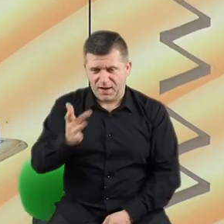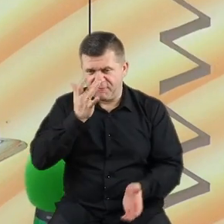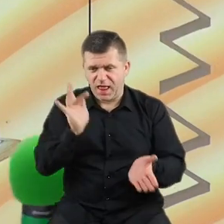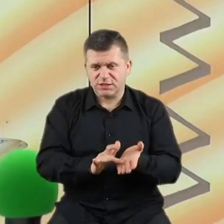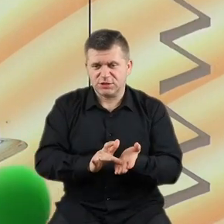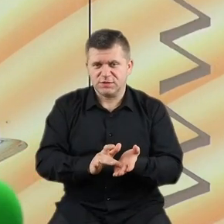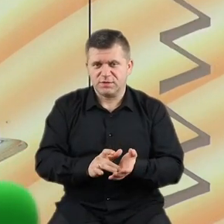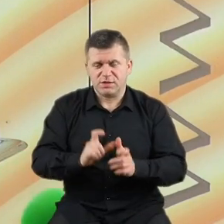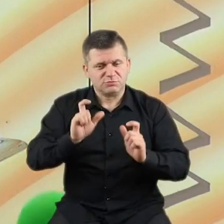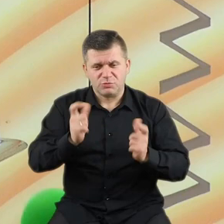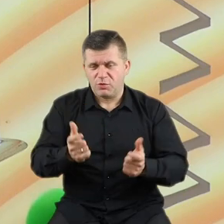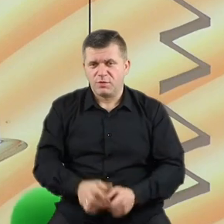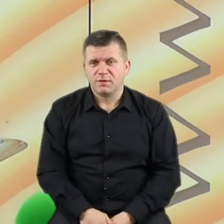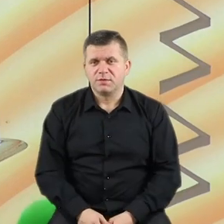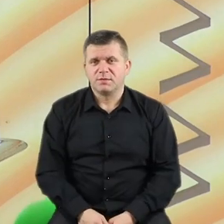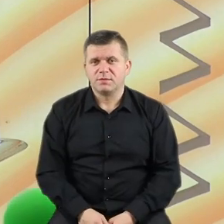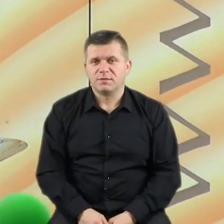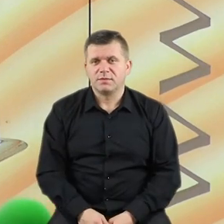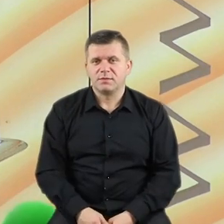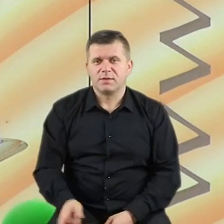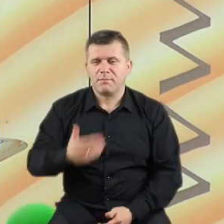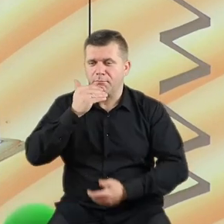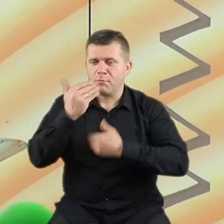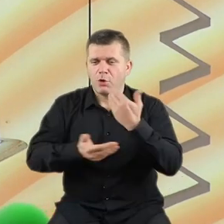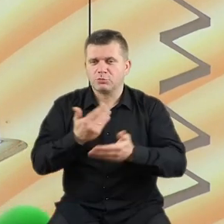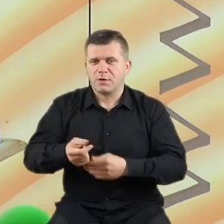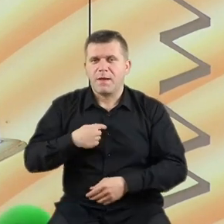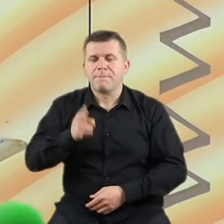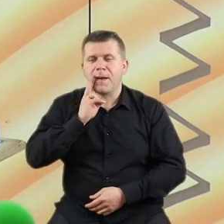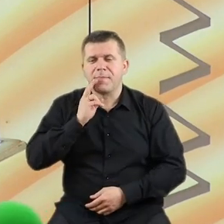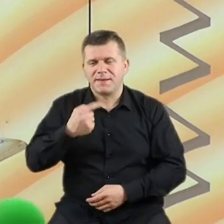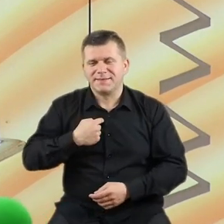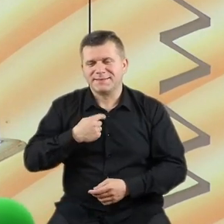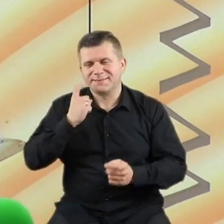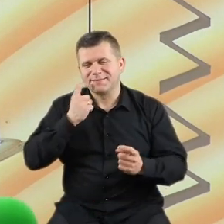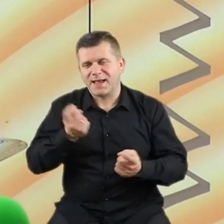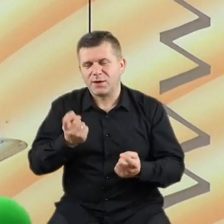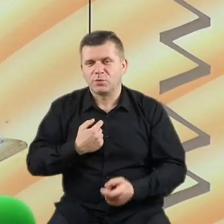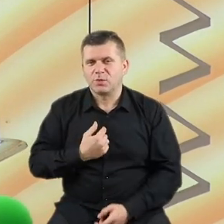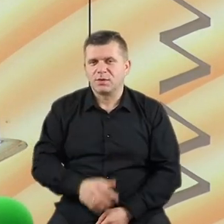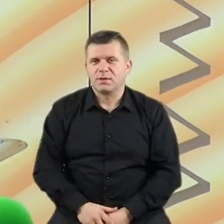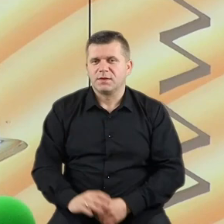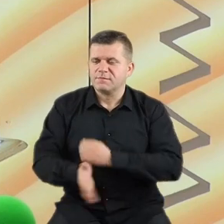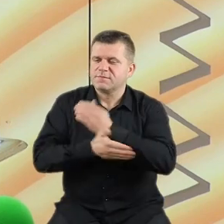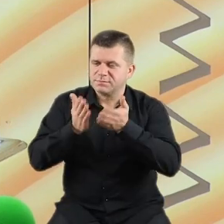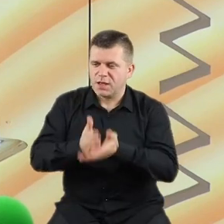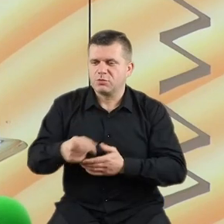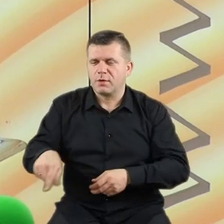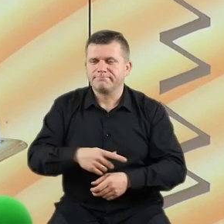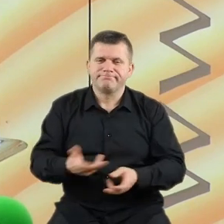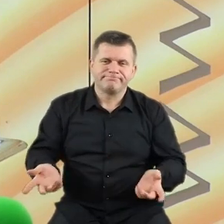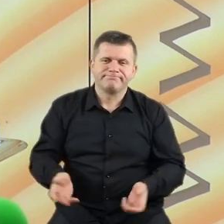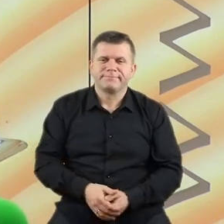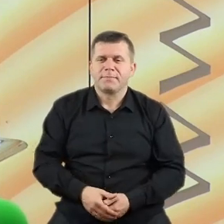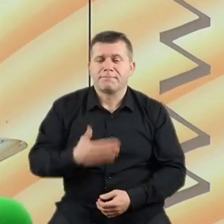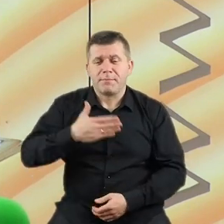jakąkolwiek wrażliwość na cokolwiek. Tosiu, jak oglądasz, pozdrawiam. Trzymam się, żartuję. Wspieram cię, dziecko, żebyś z tego wyszło. To jest piekło i